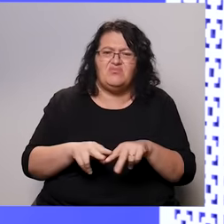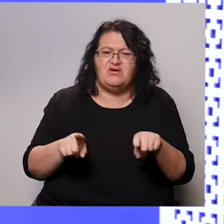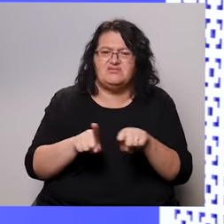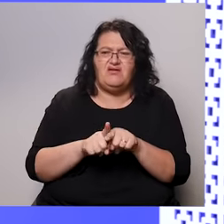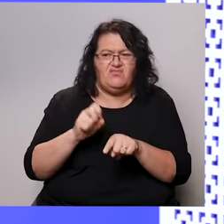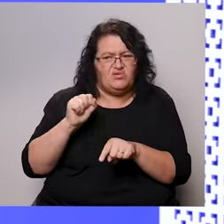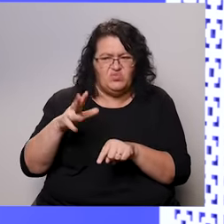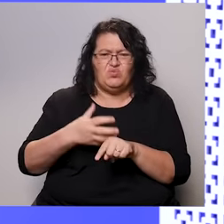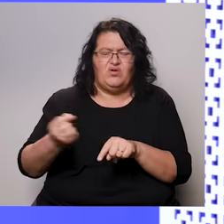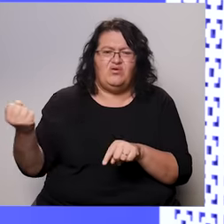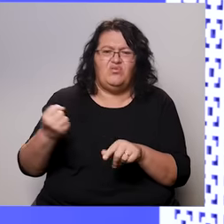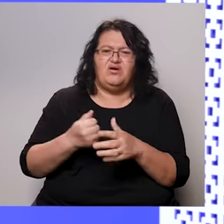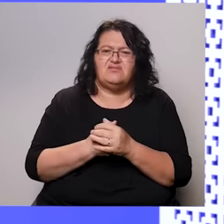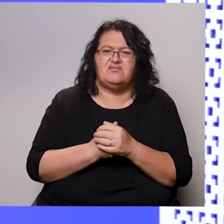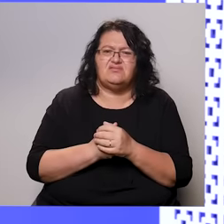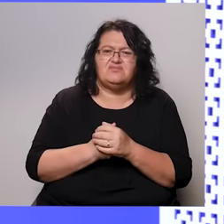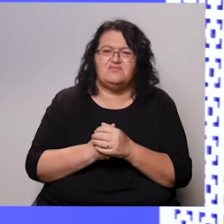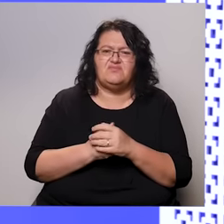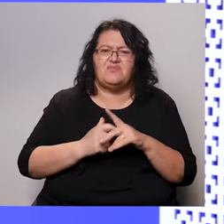atitudine.